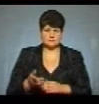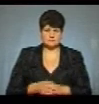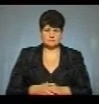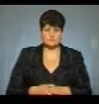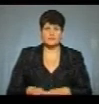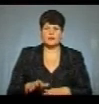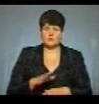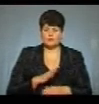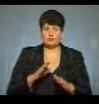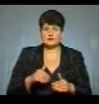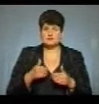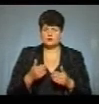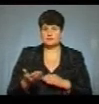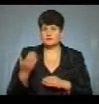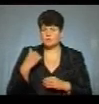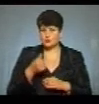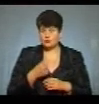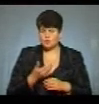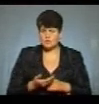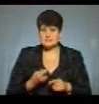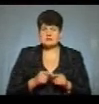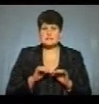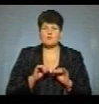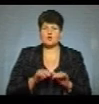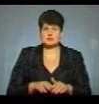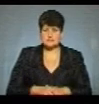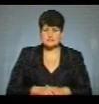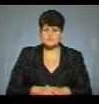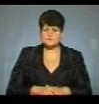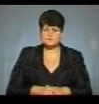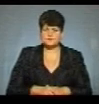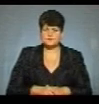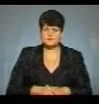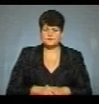Був презентований в минулому році цей процес, вірніше,